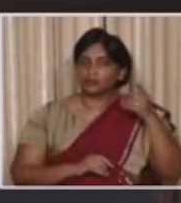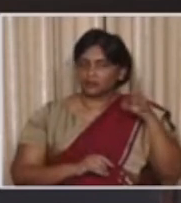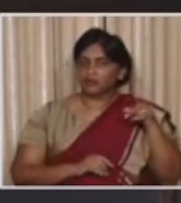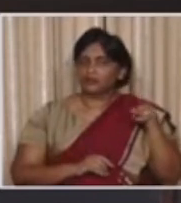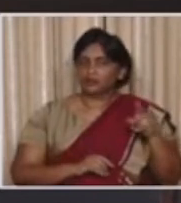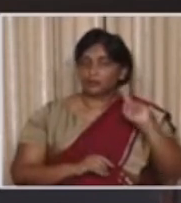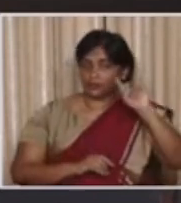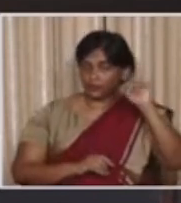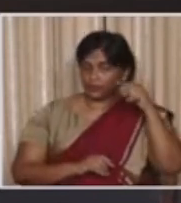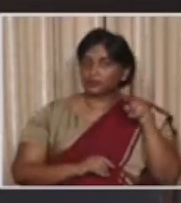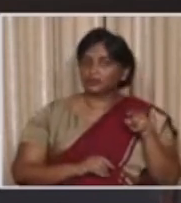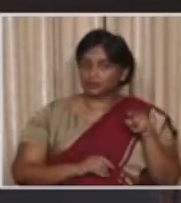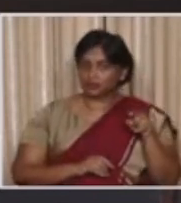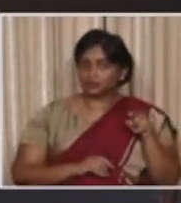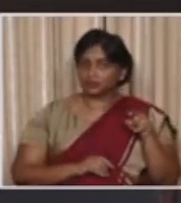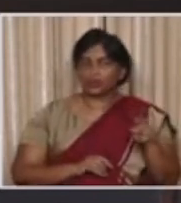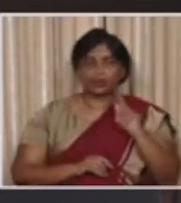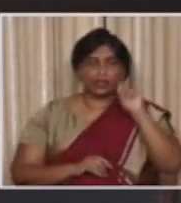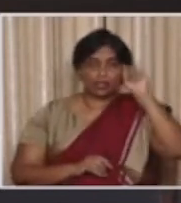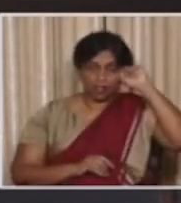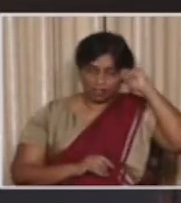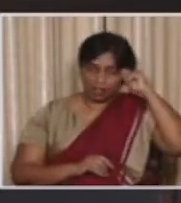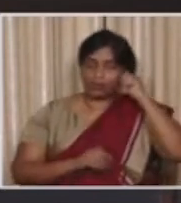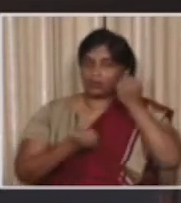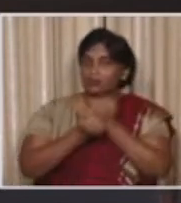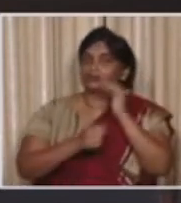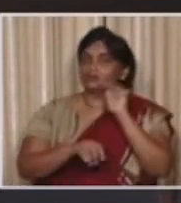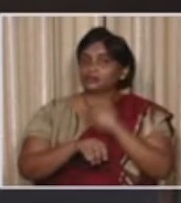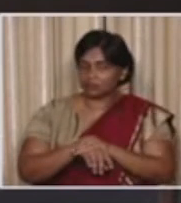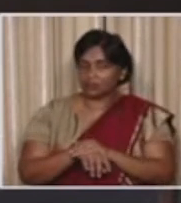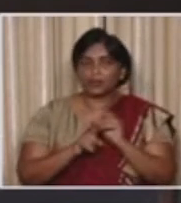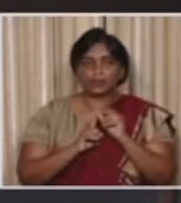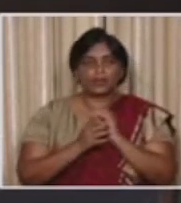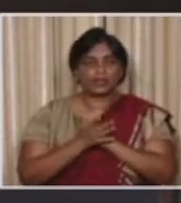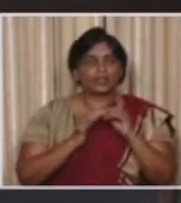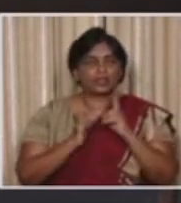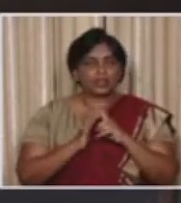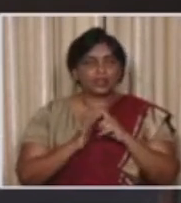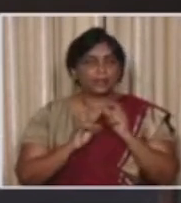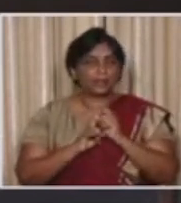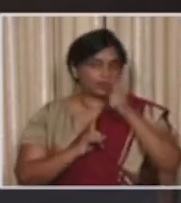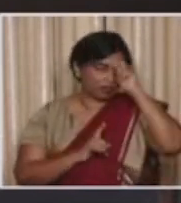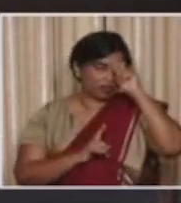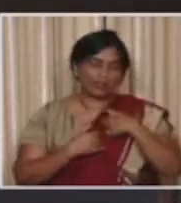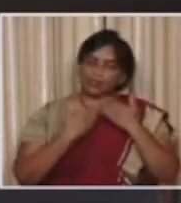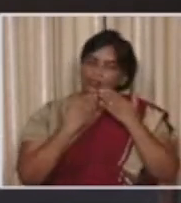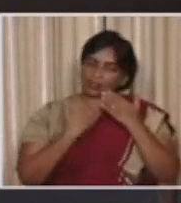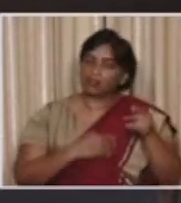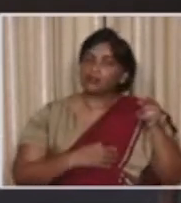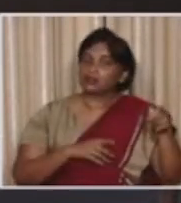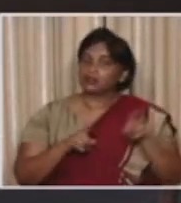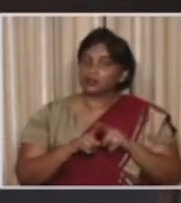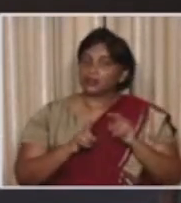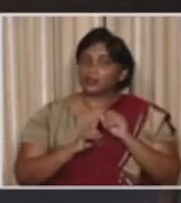මේ ඉස්සෙල්ලාම මේ දුම්කොළ අත්අඩංගුවට ගත්ත PHI ප්‍රසාද් මහත්මයාට අපි ඉතාමත් ස්තුතිවන්ත වෙනවා. ඒ